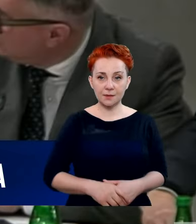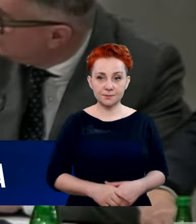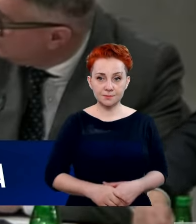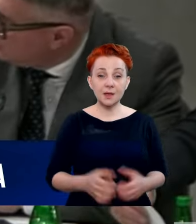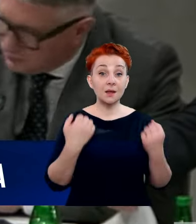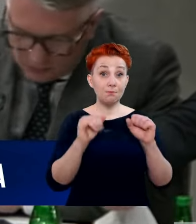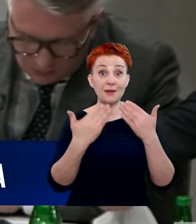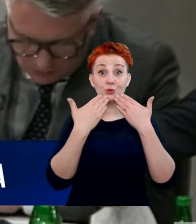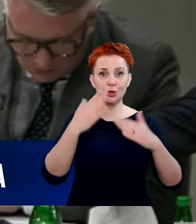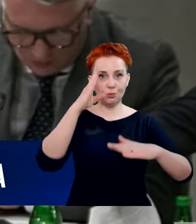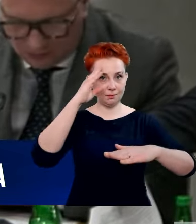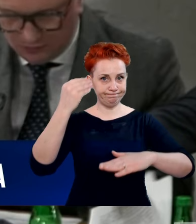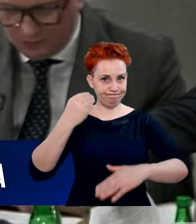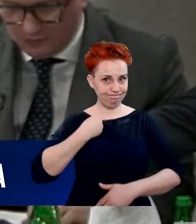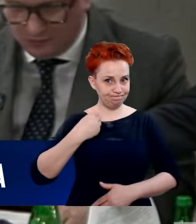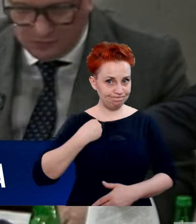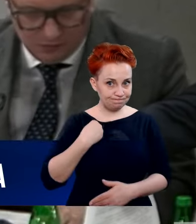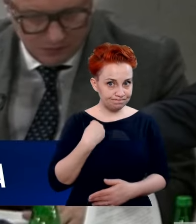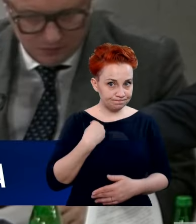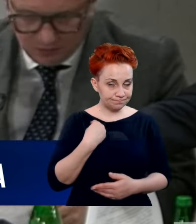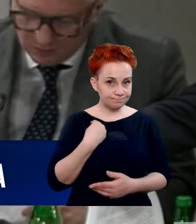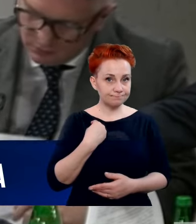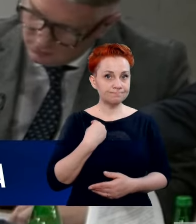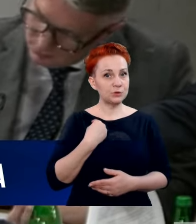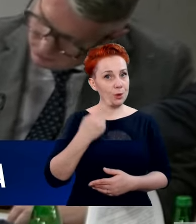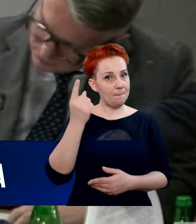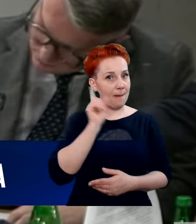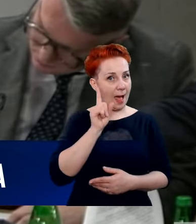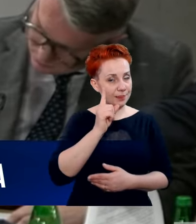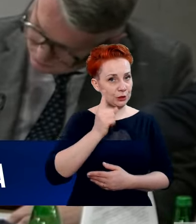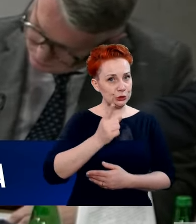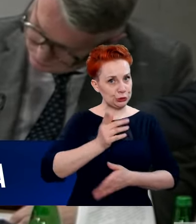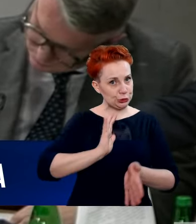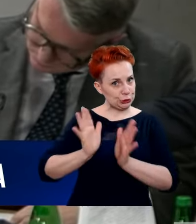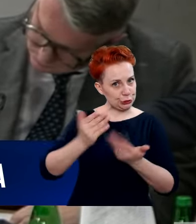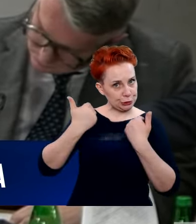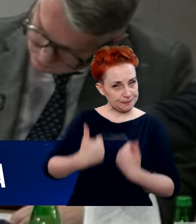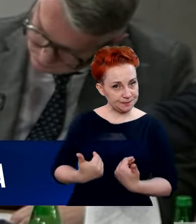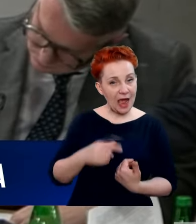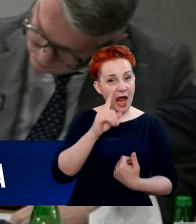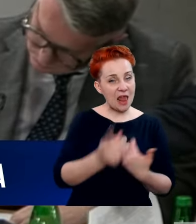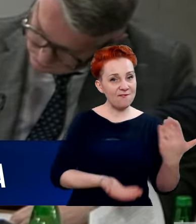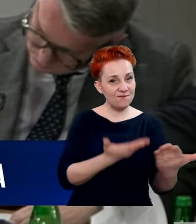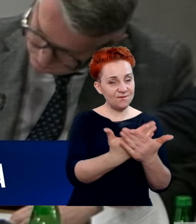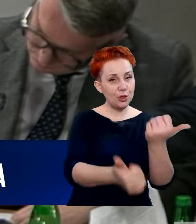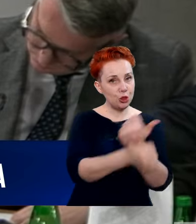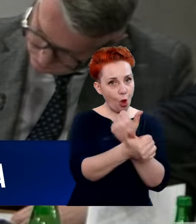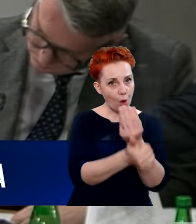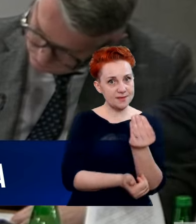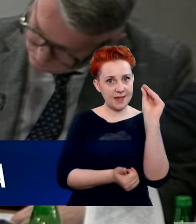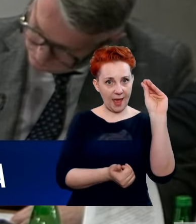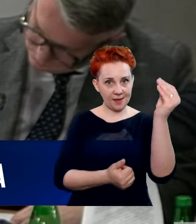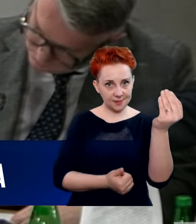za zwrócenie uwagi. Rozumiem pana troskę. Natomiast wniosek dowodowy, na